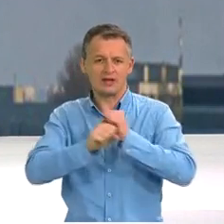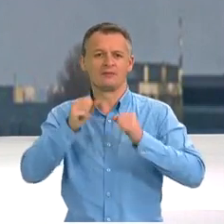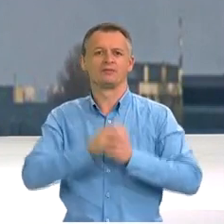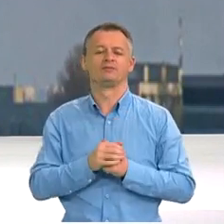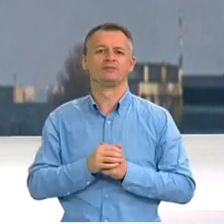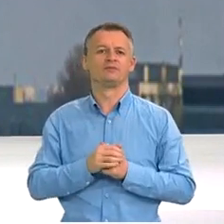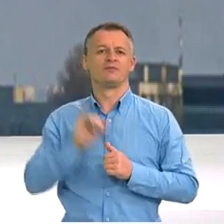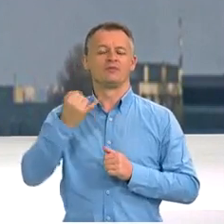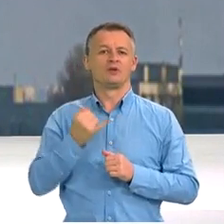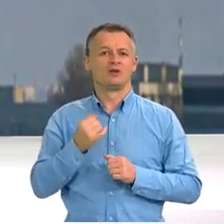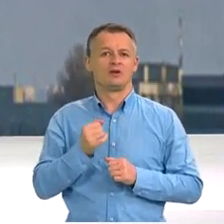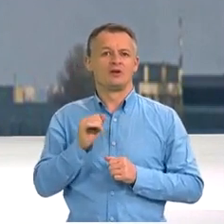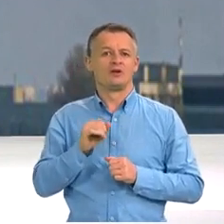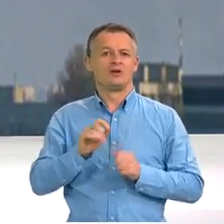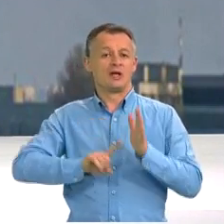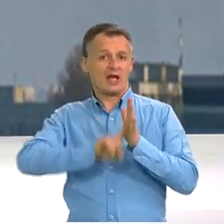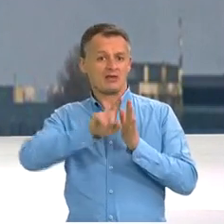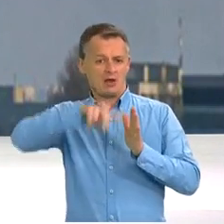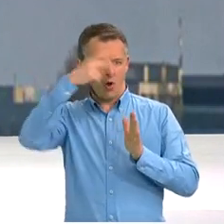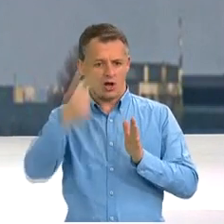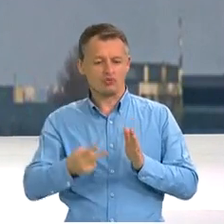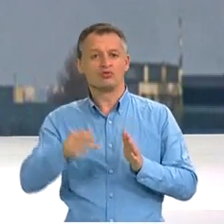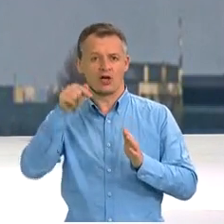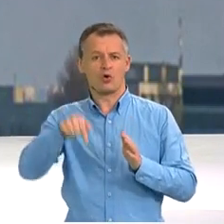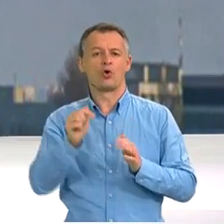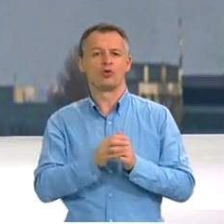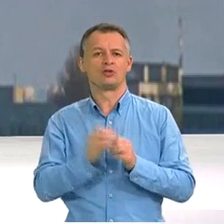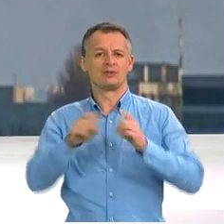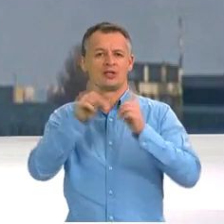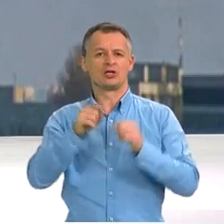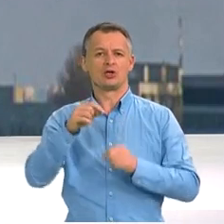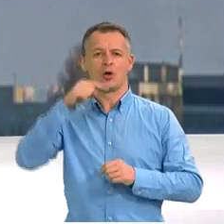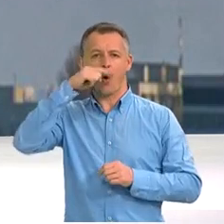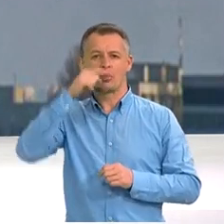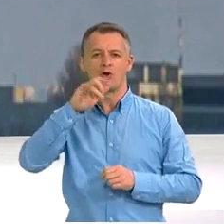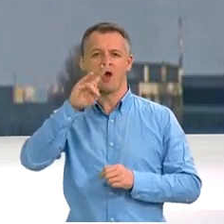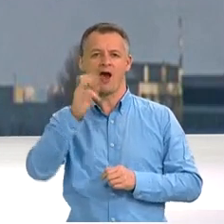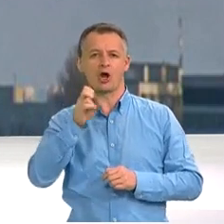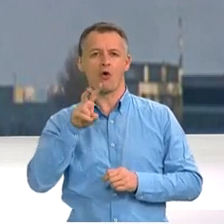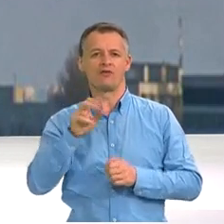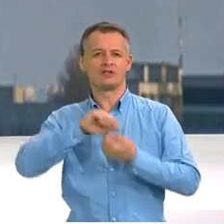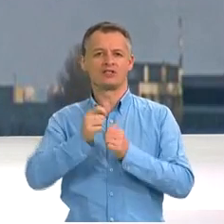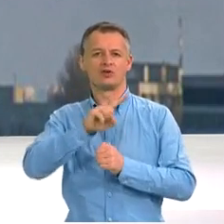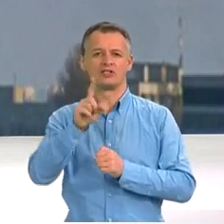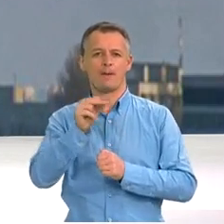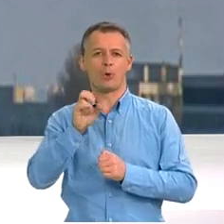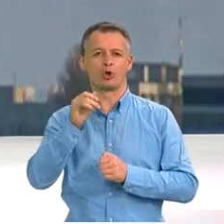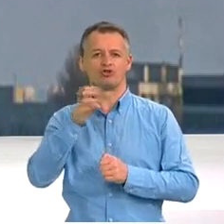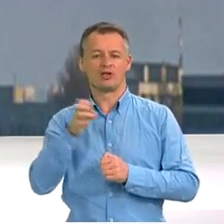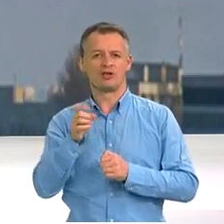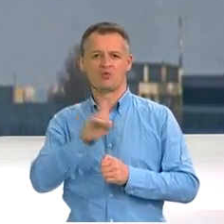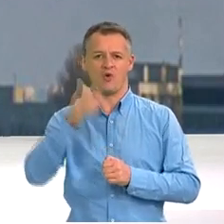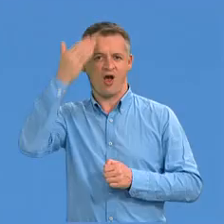rachete rusești căzute în capitala Ucrainei în această dimineață. Nici orașele Harkov și Zaporojie nu au scăpat de tirul de